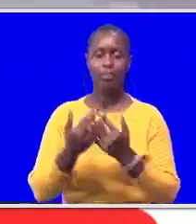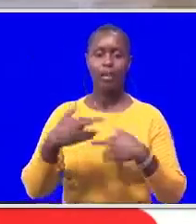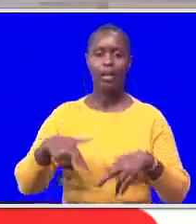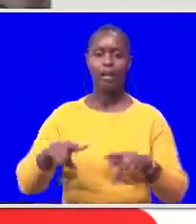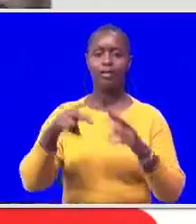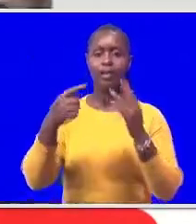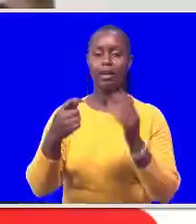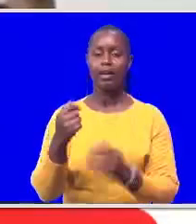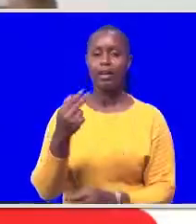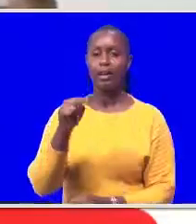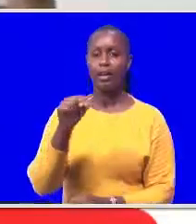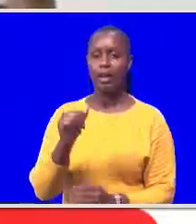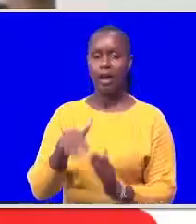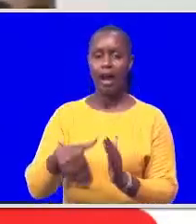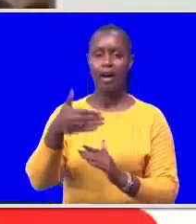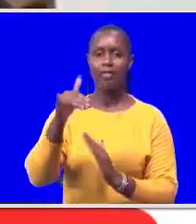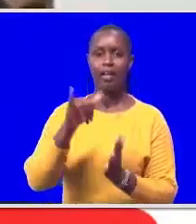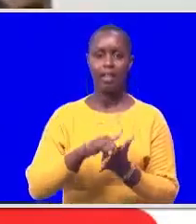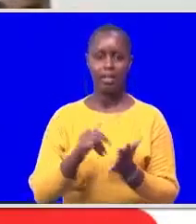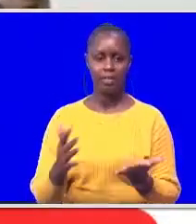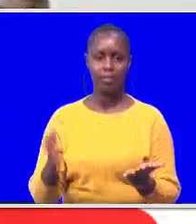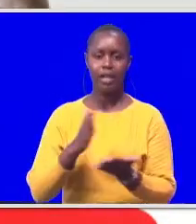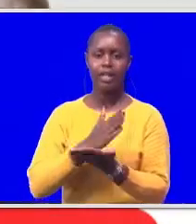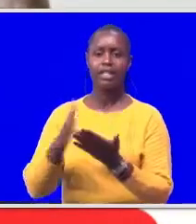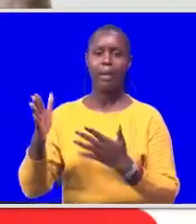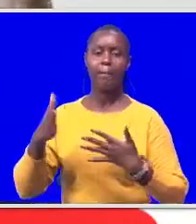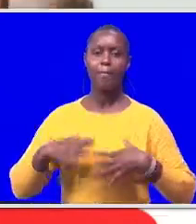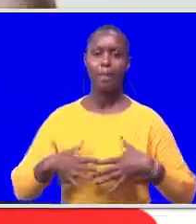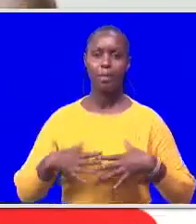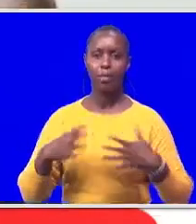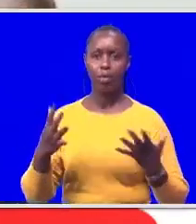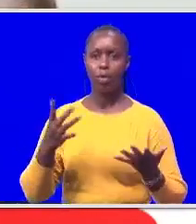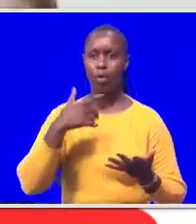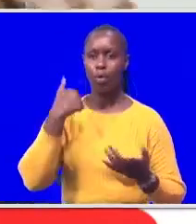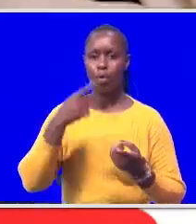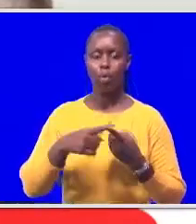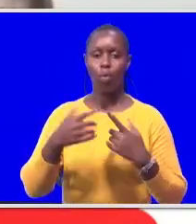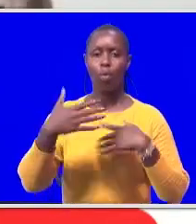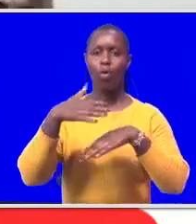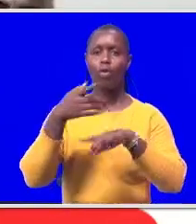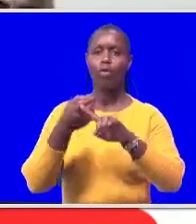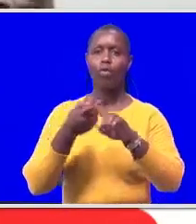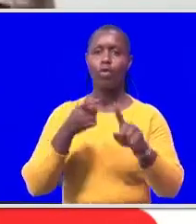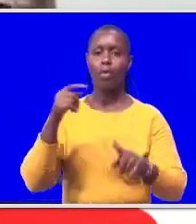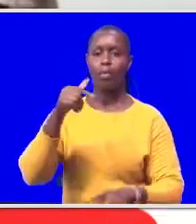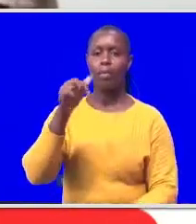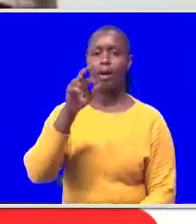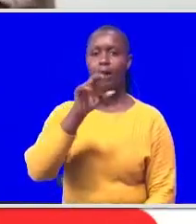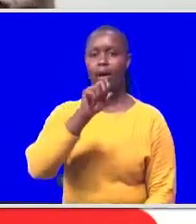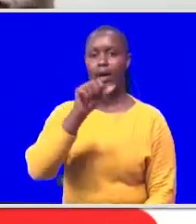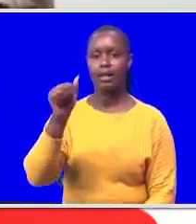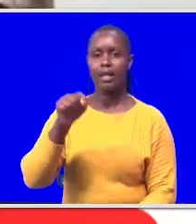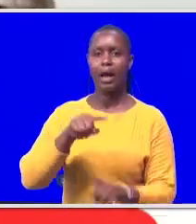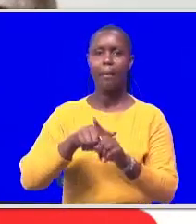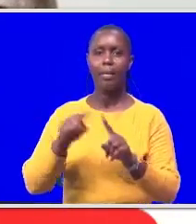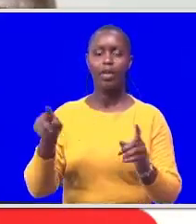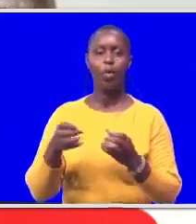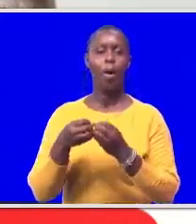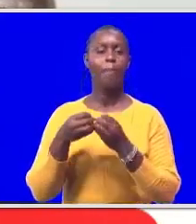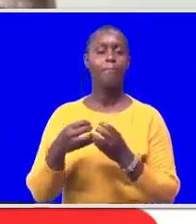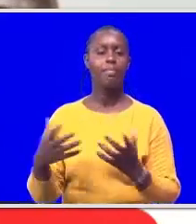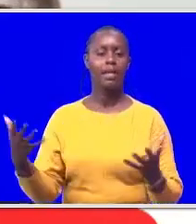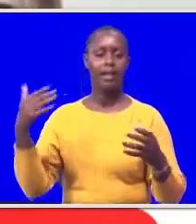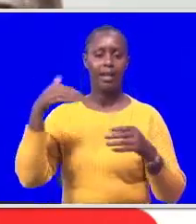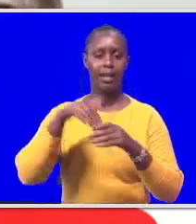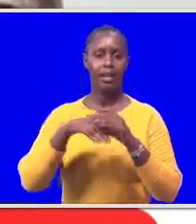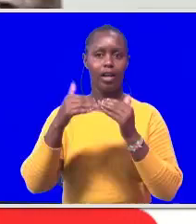kufuatia janga hilo. Sasa kulikuwa na watu wengine ambao kwao haikuwa Garissa, lakini walijazana pale. Na haikuwa because there